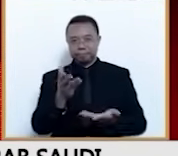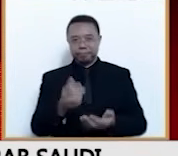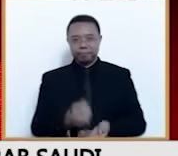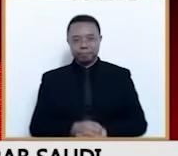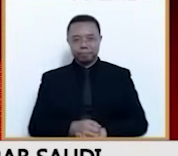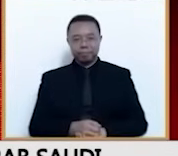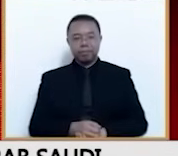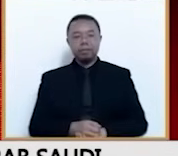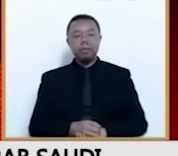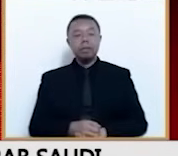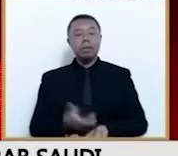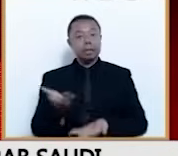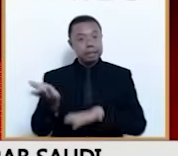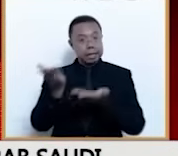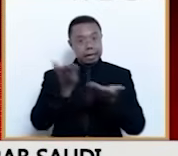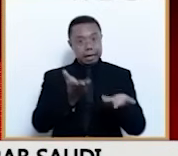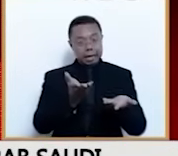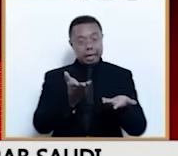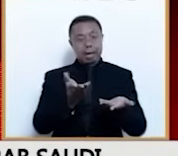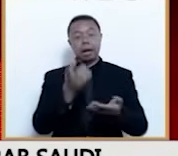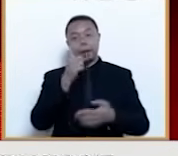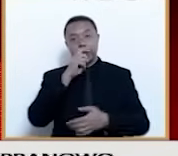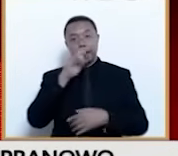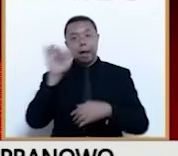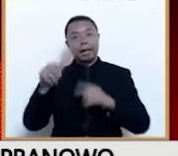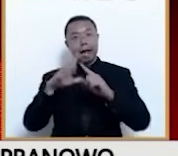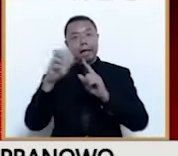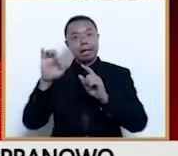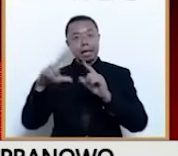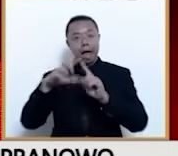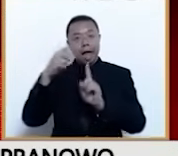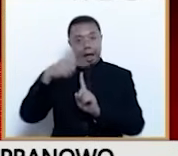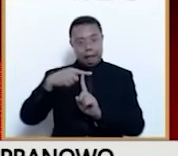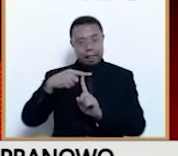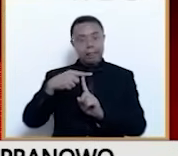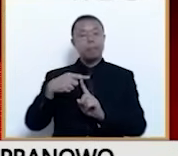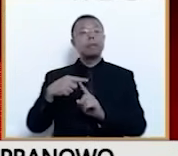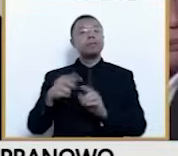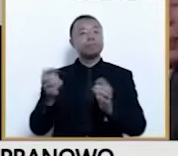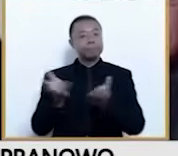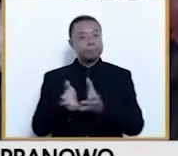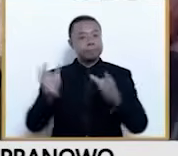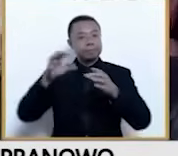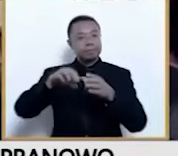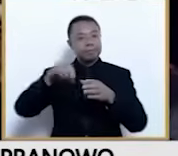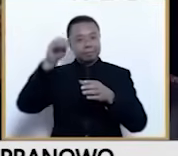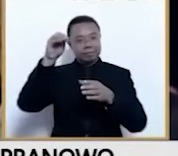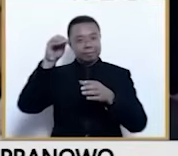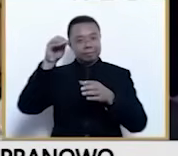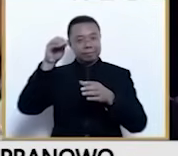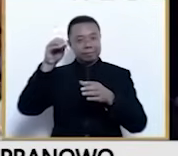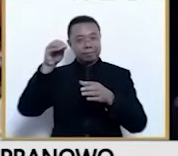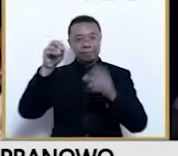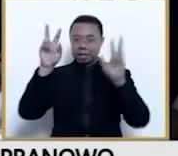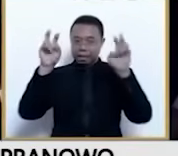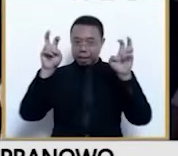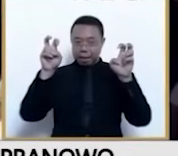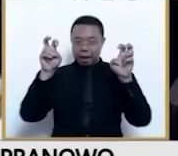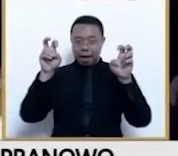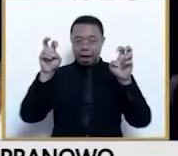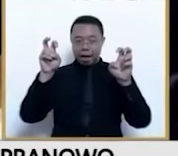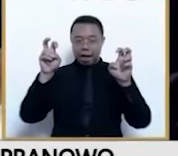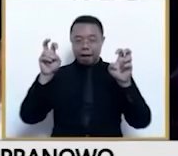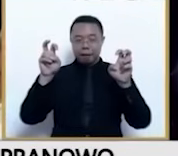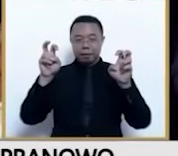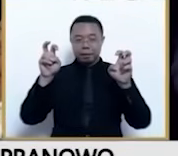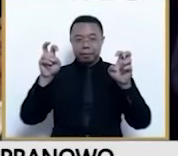pertanyaan. Untuk itu, kami persilakan kepada Bapak Yayat Supriyatna untuk mengambil pertanyaan subtema di dalam